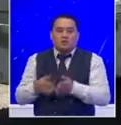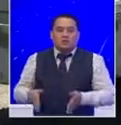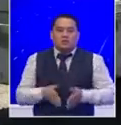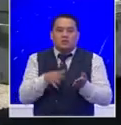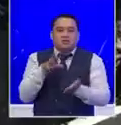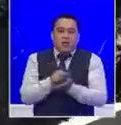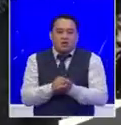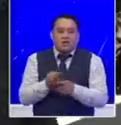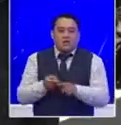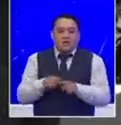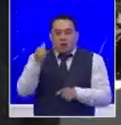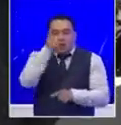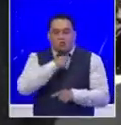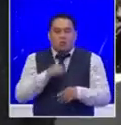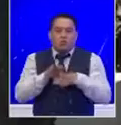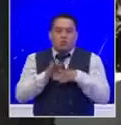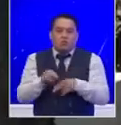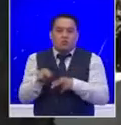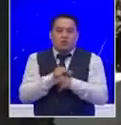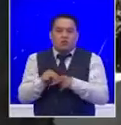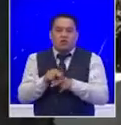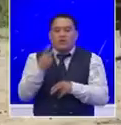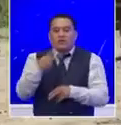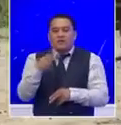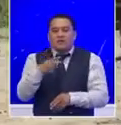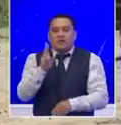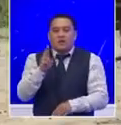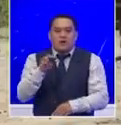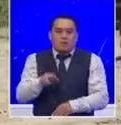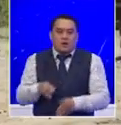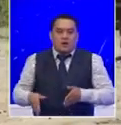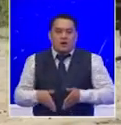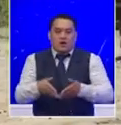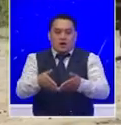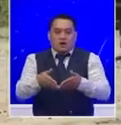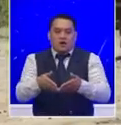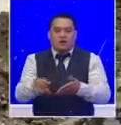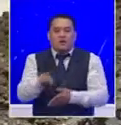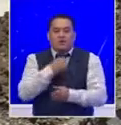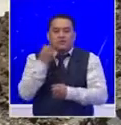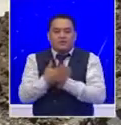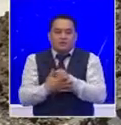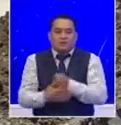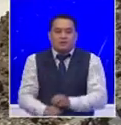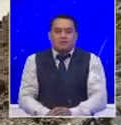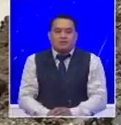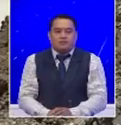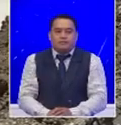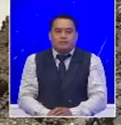карта занятости» в этом году ведется строительство более 20 километров арычной сети в райцентре. По улице